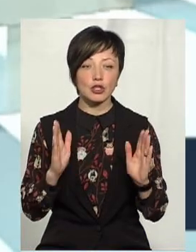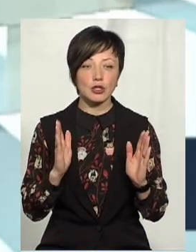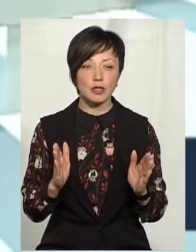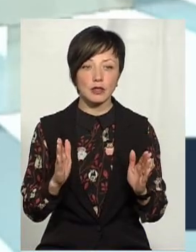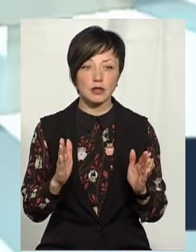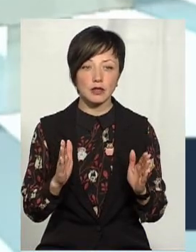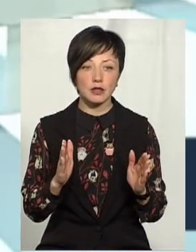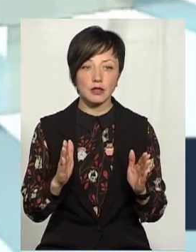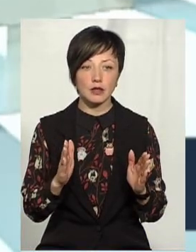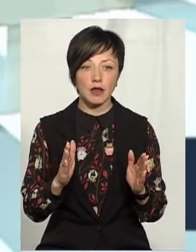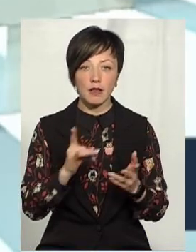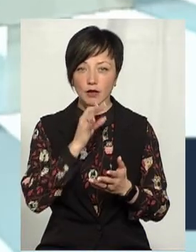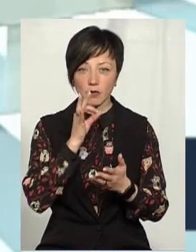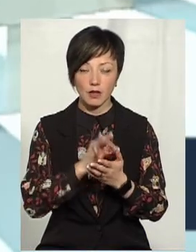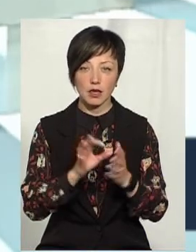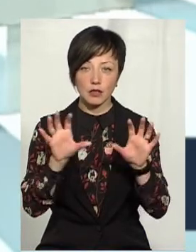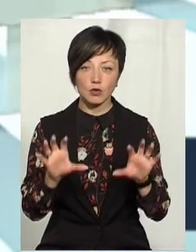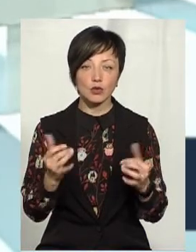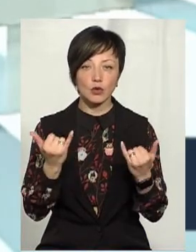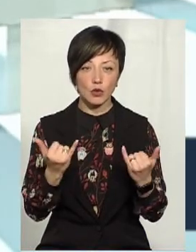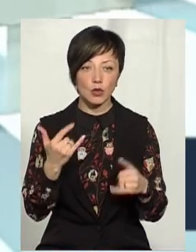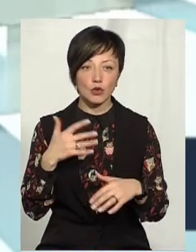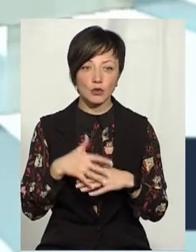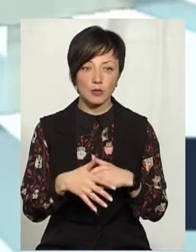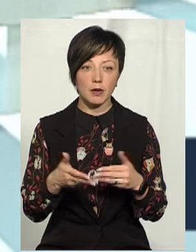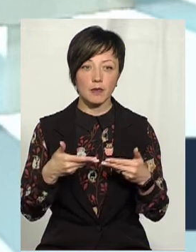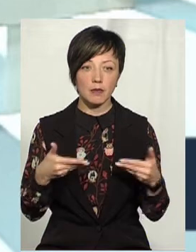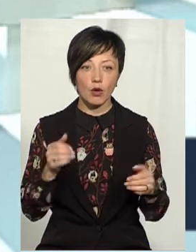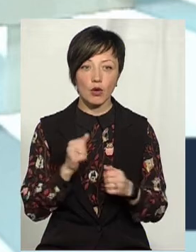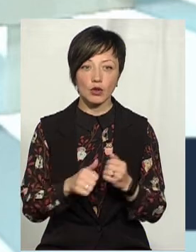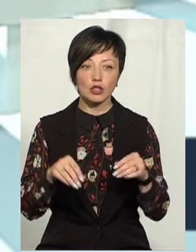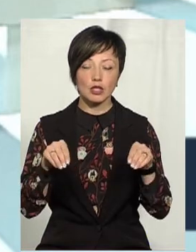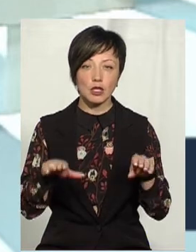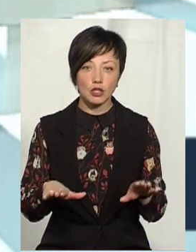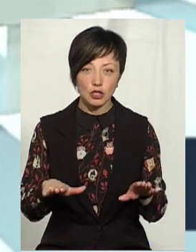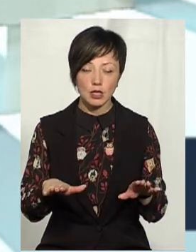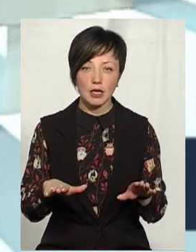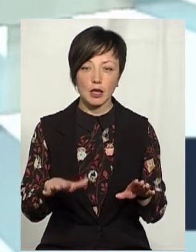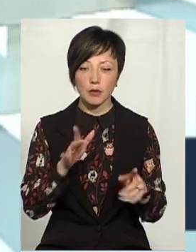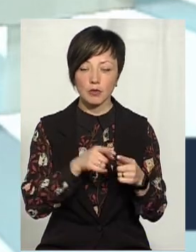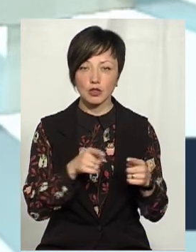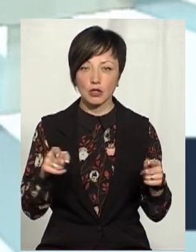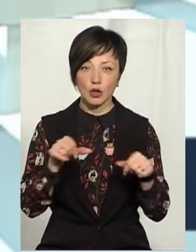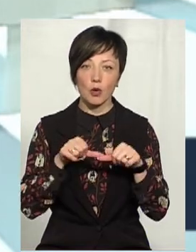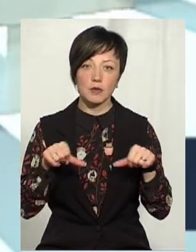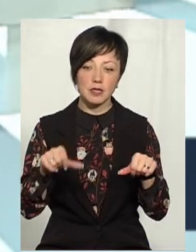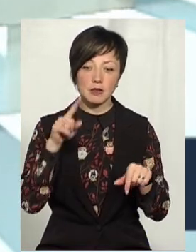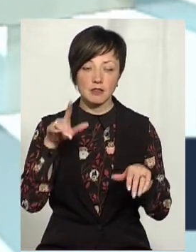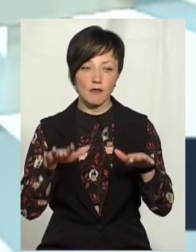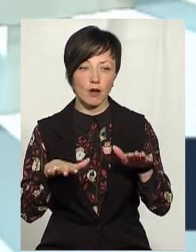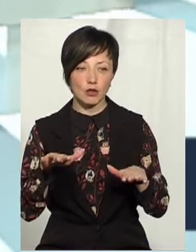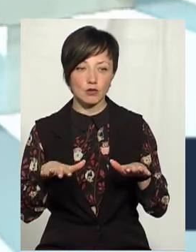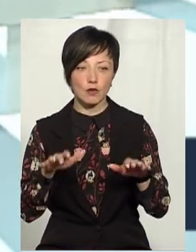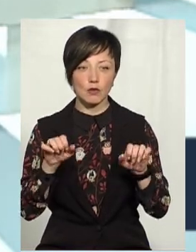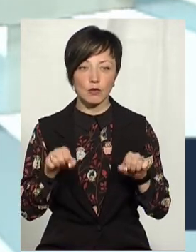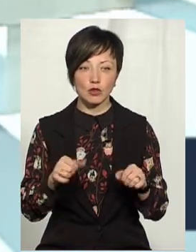не відповідають чинному законодавству. Тому що сьогодні, розумієте, ми кожне рішення під час засідання комісії, ми його зважували. Можна